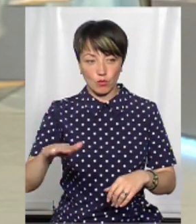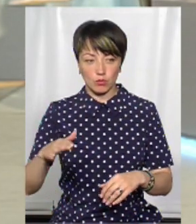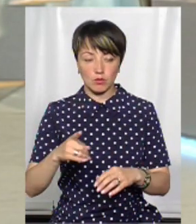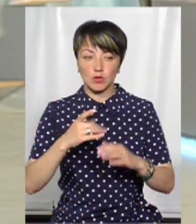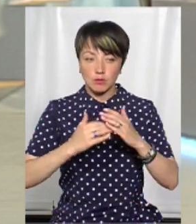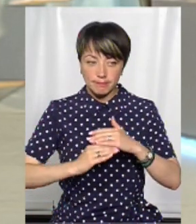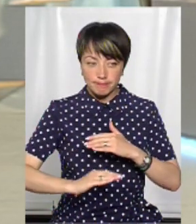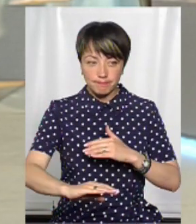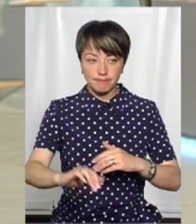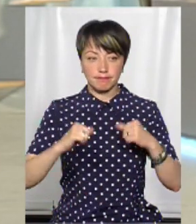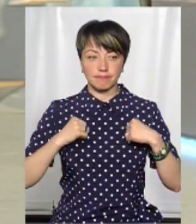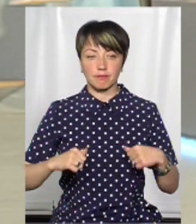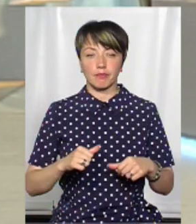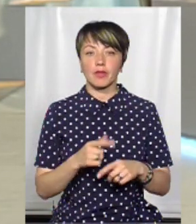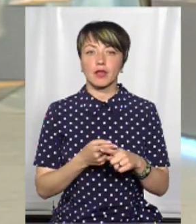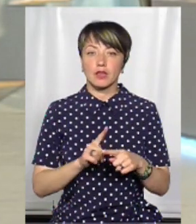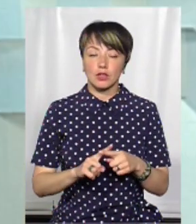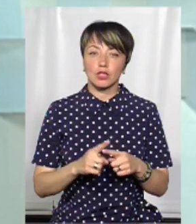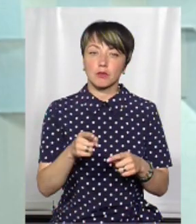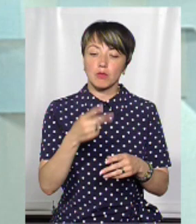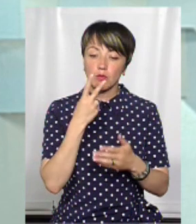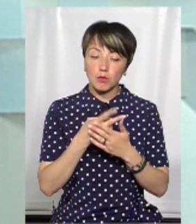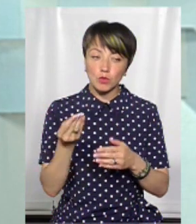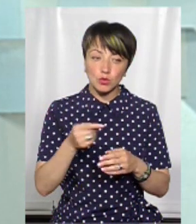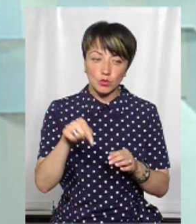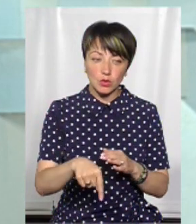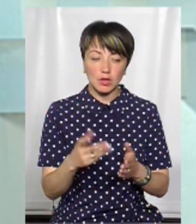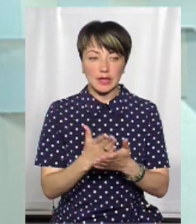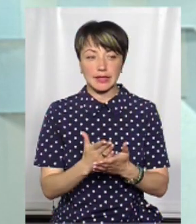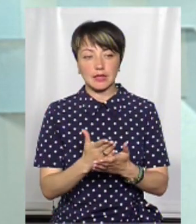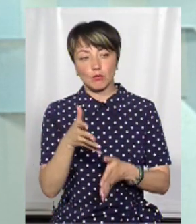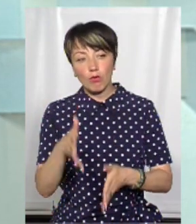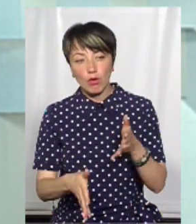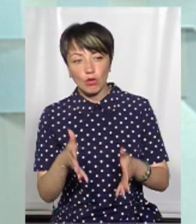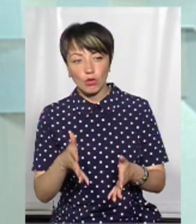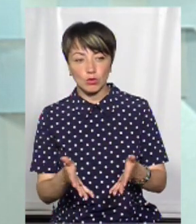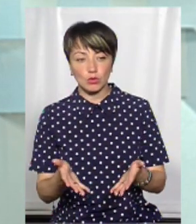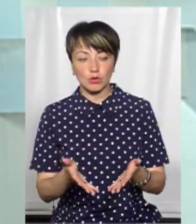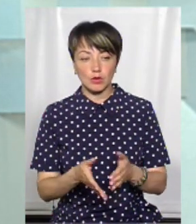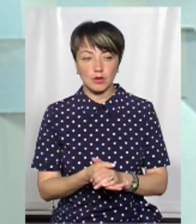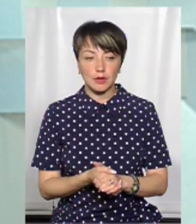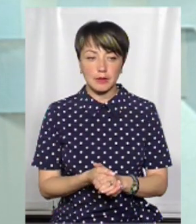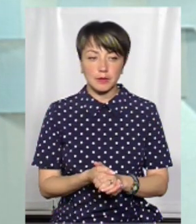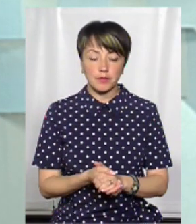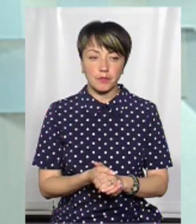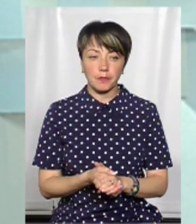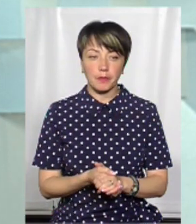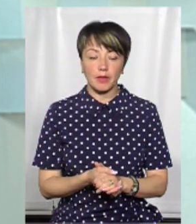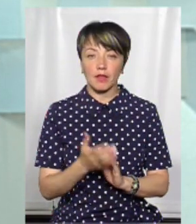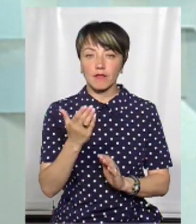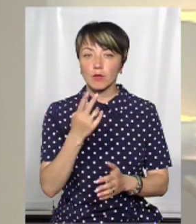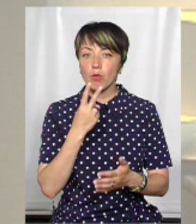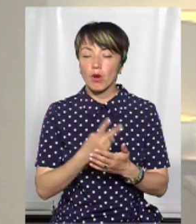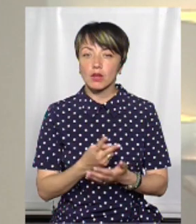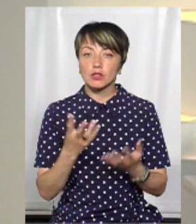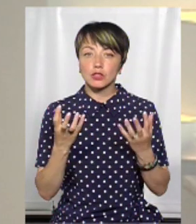Плюс саме покриття дна, чи є там пісочок, чи нема пісочку, чи там болото буде. Крім того, ви ж показували,